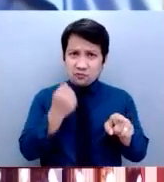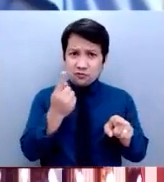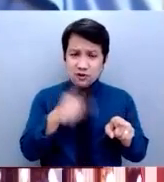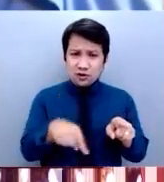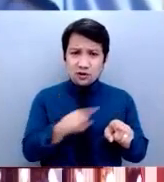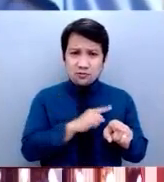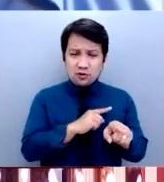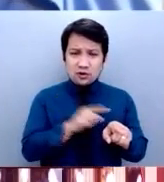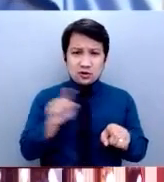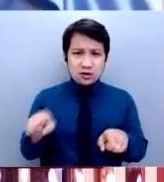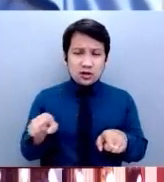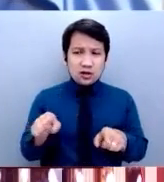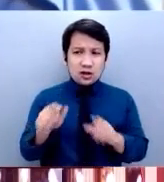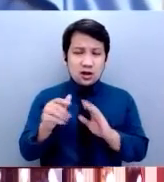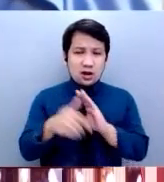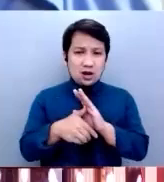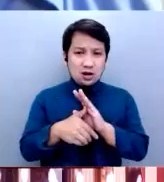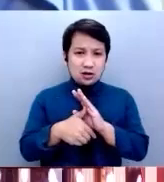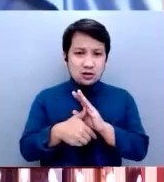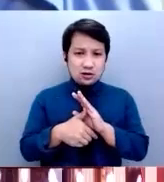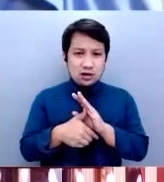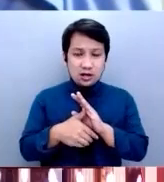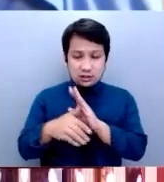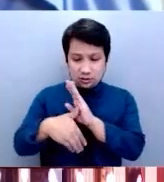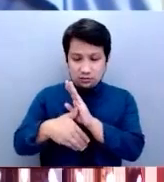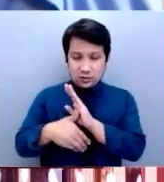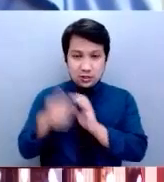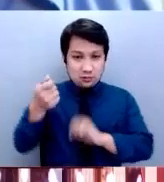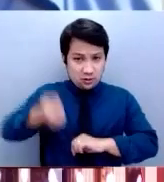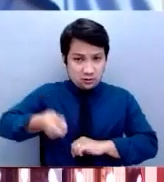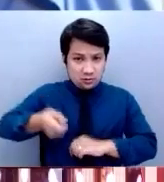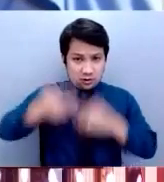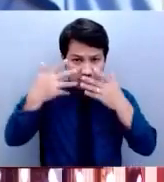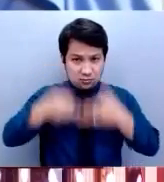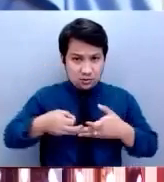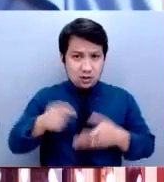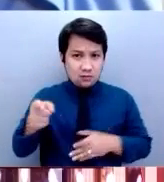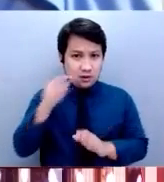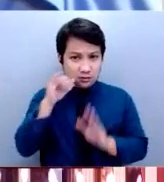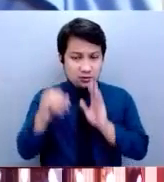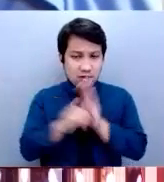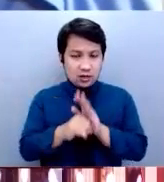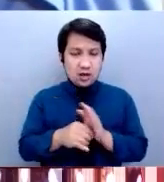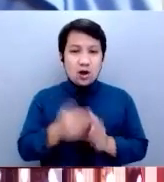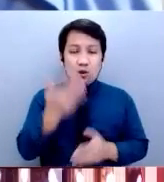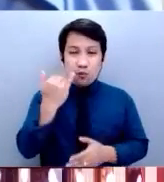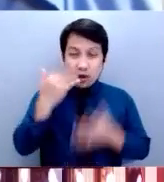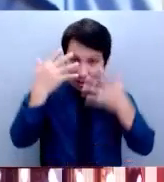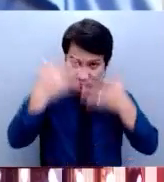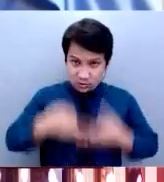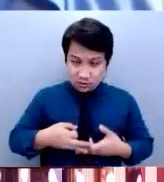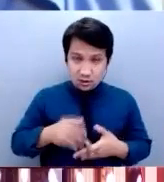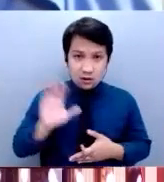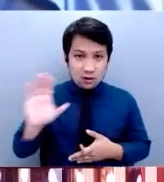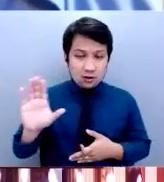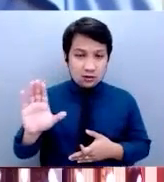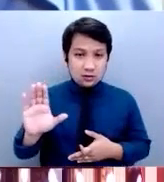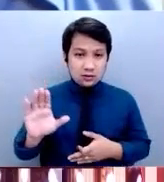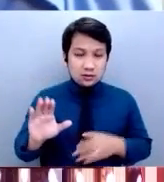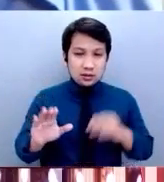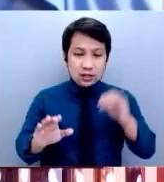Commissioner Guanzon, meron raw ponente doon sa desisyon and he identified that ponente as Commissioner Aimee